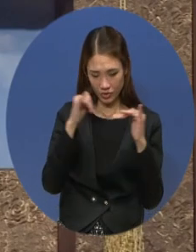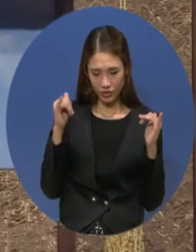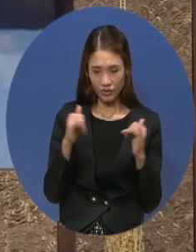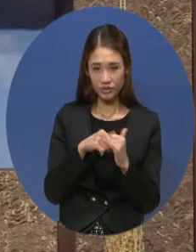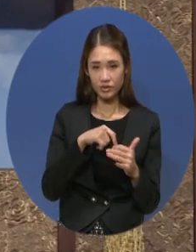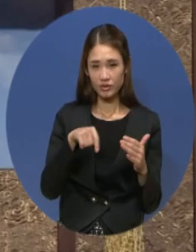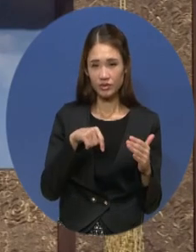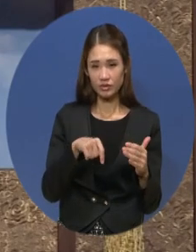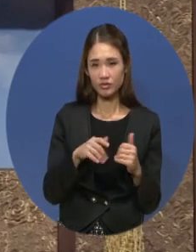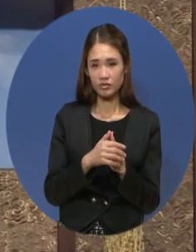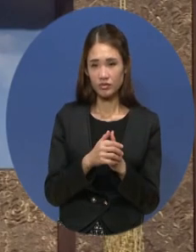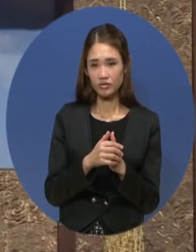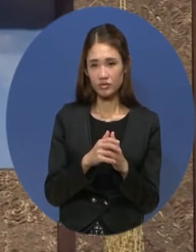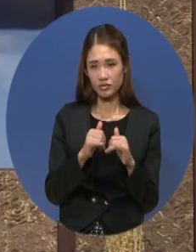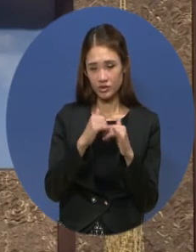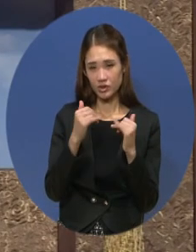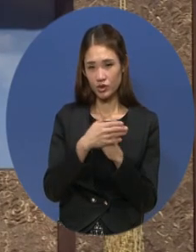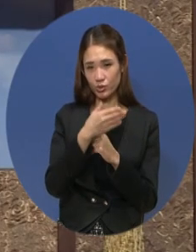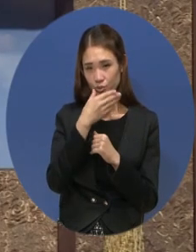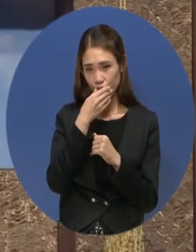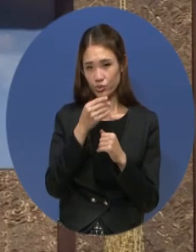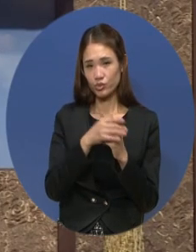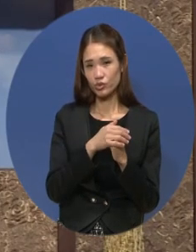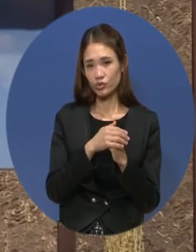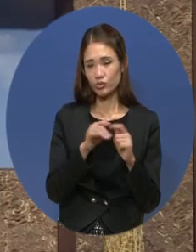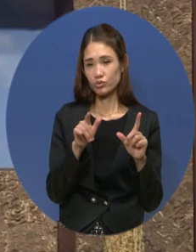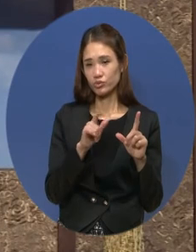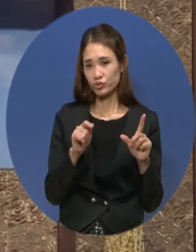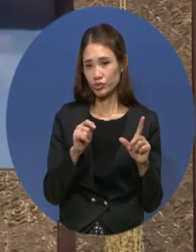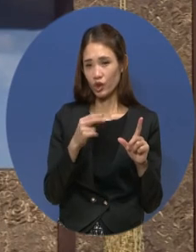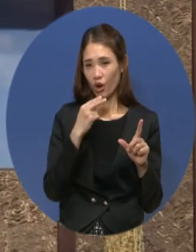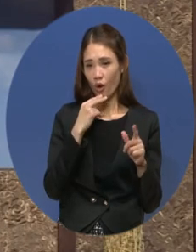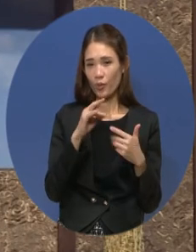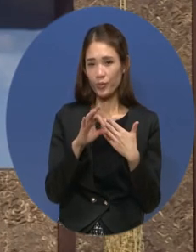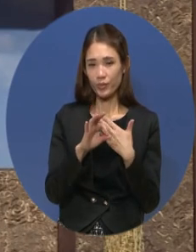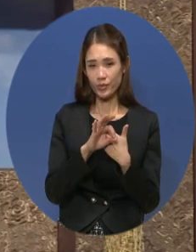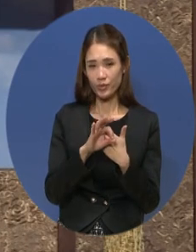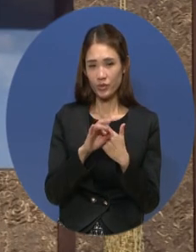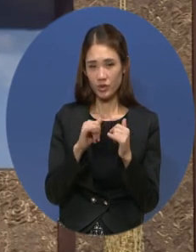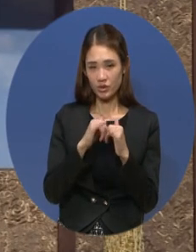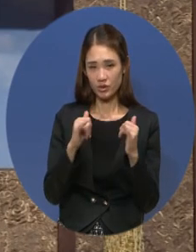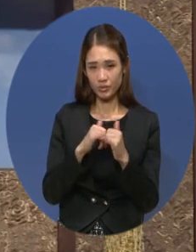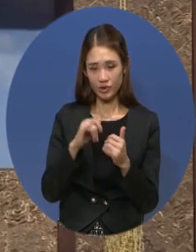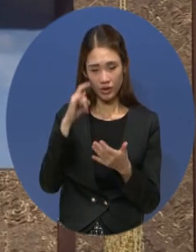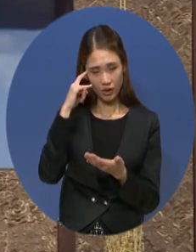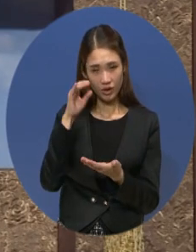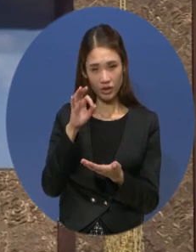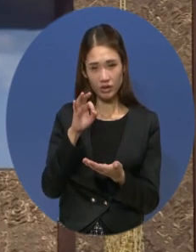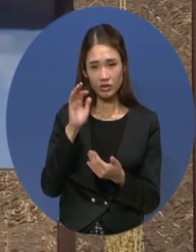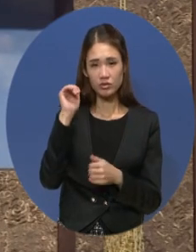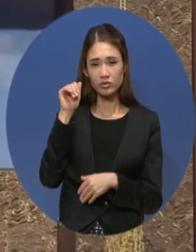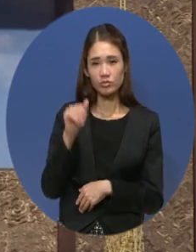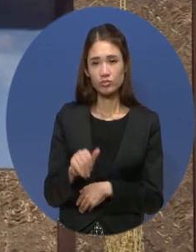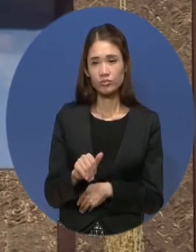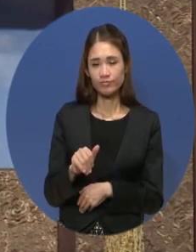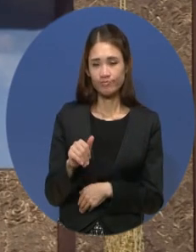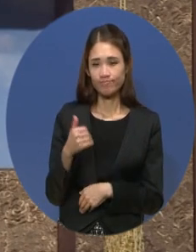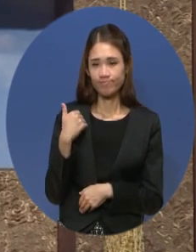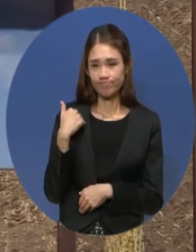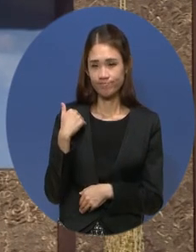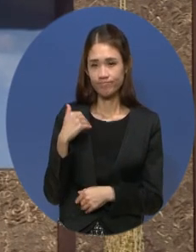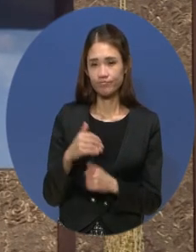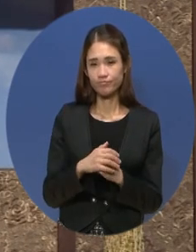사회에서는 이 사회 복지 라는 부분이 없다면 사람의 가치가 계속해 추락할 수 밖에 없을 것